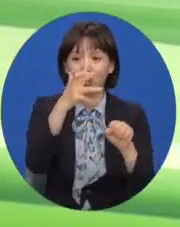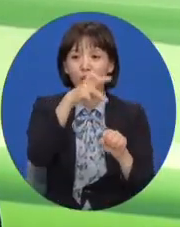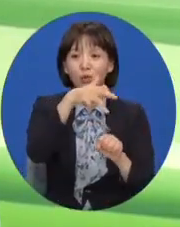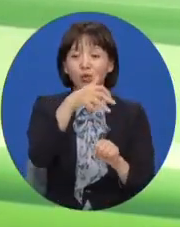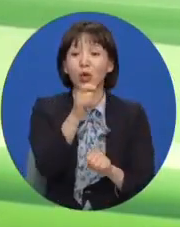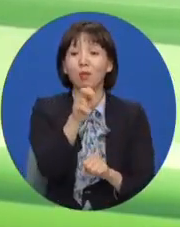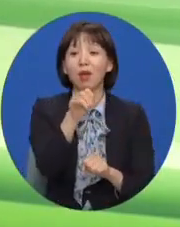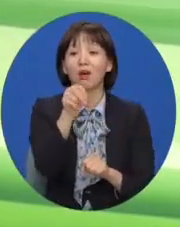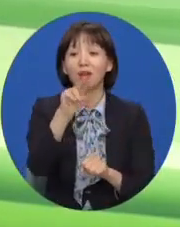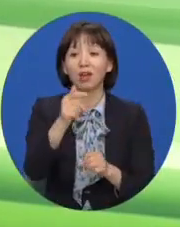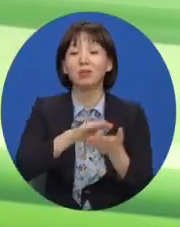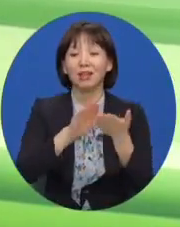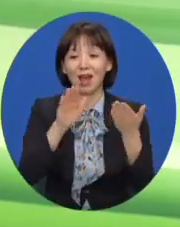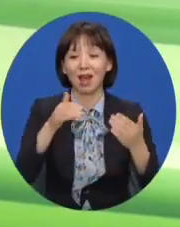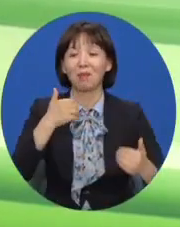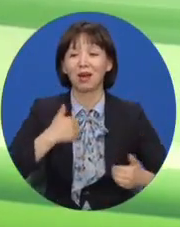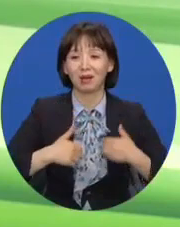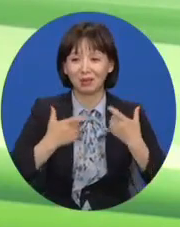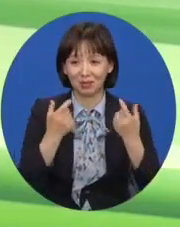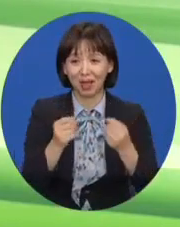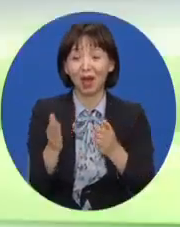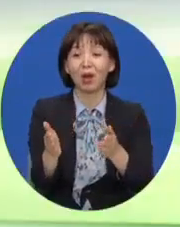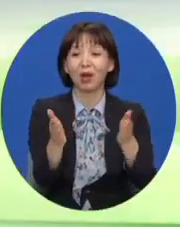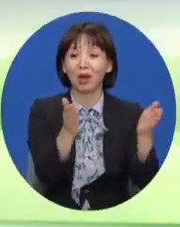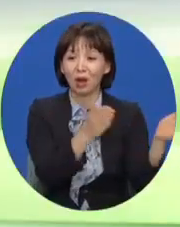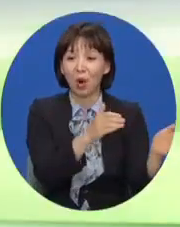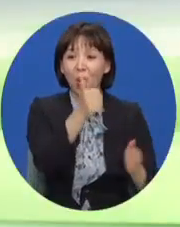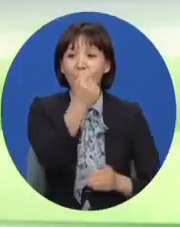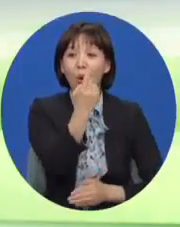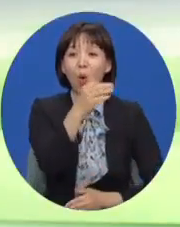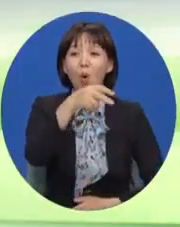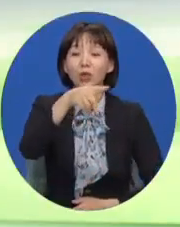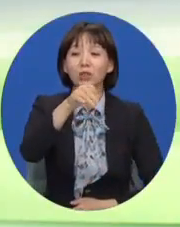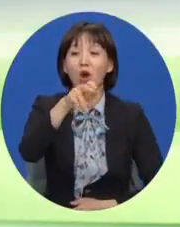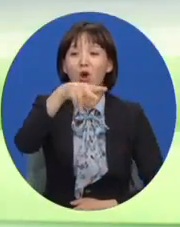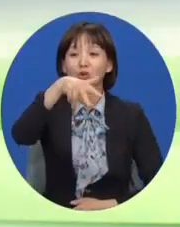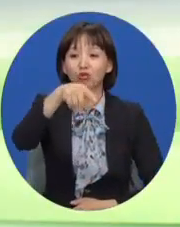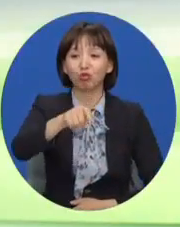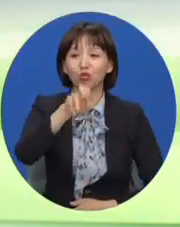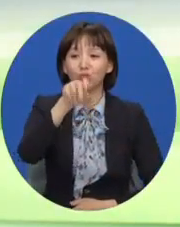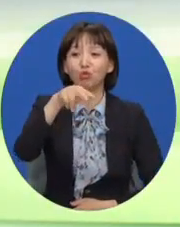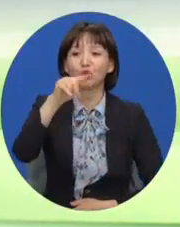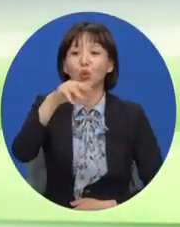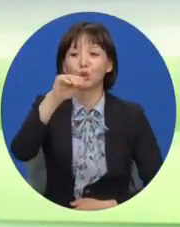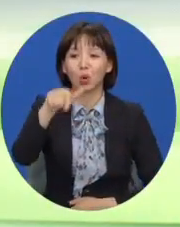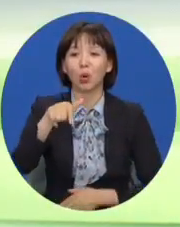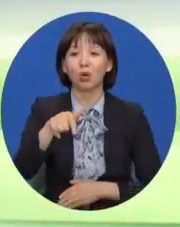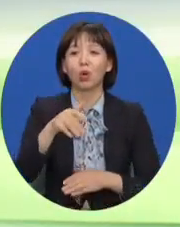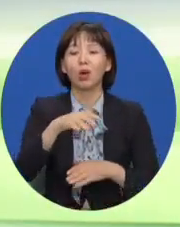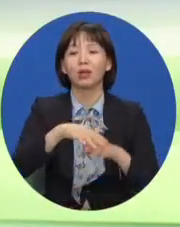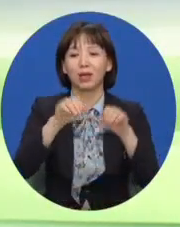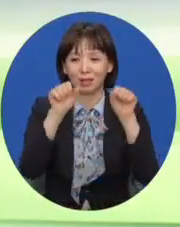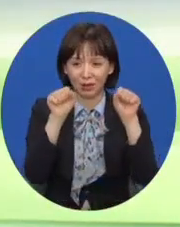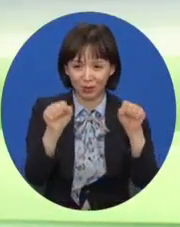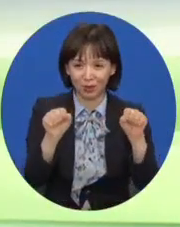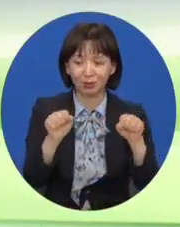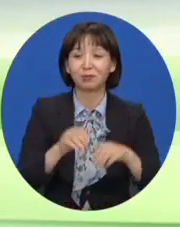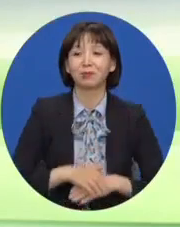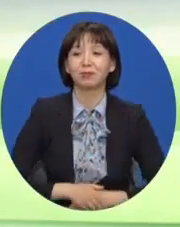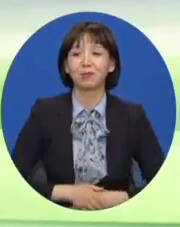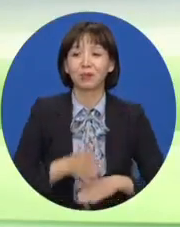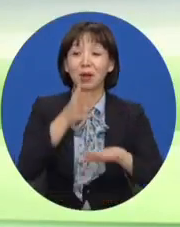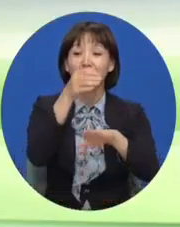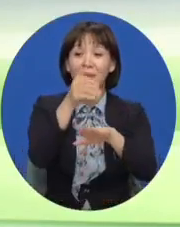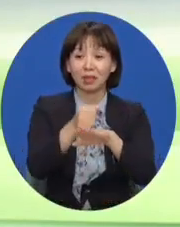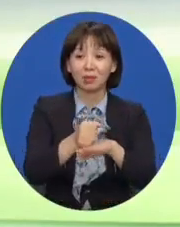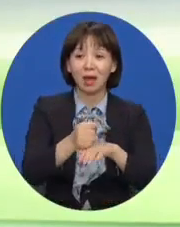최명현입니다. 네, 반갑습니다. 그 옆으로 무소속 홍성주 후보 자리하셨습니다. 안녕하세요. 홍성주입니다. 네,